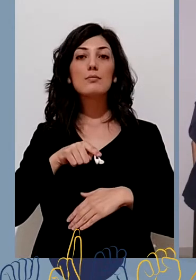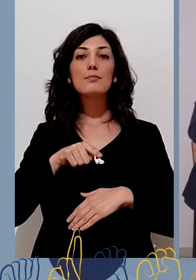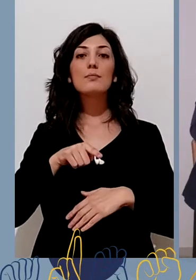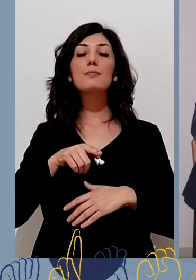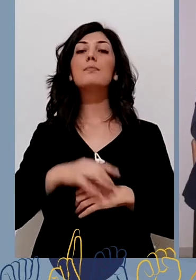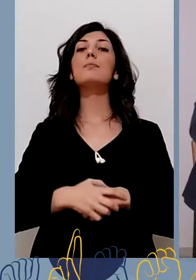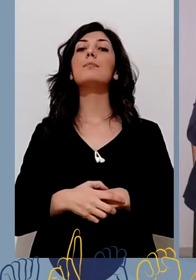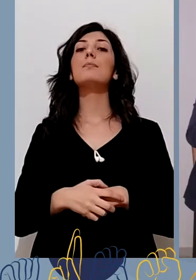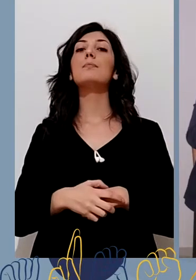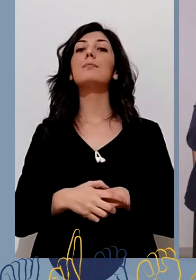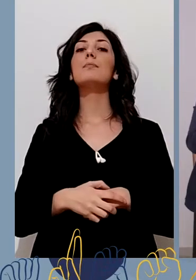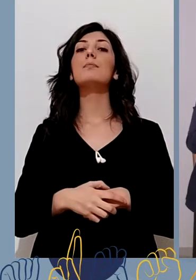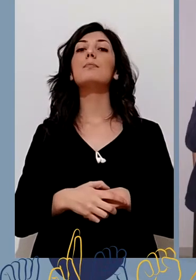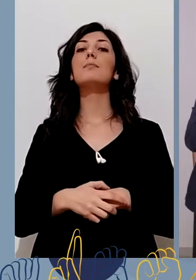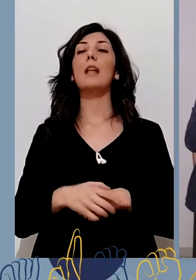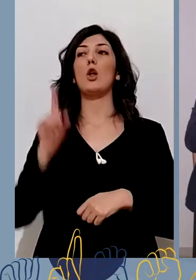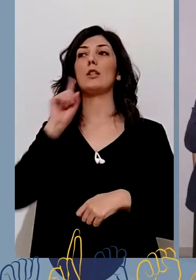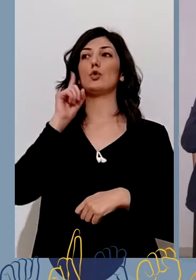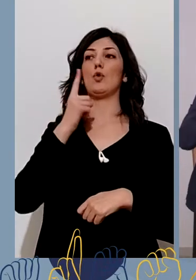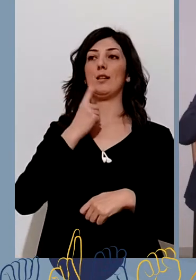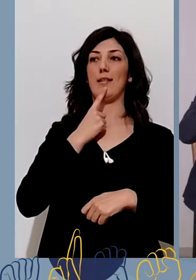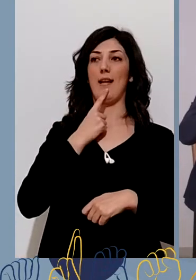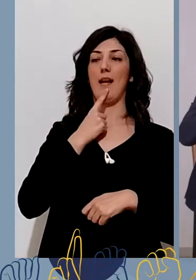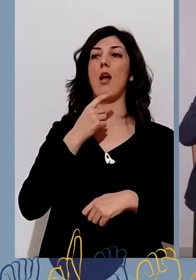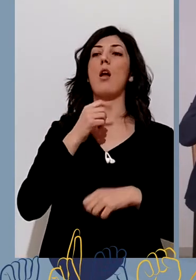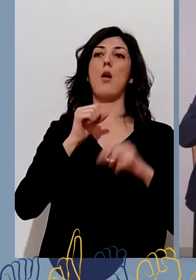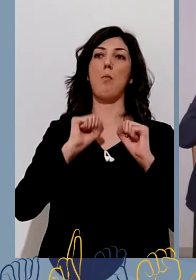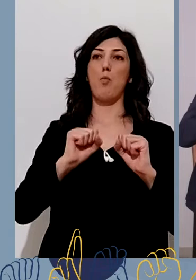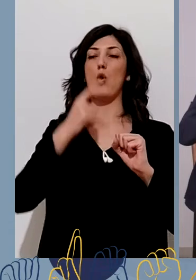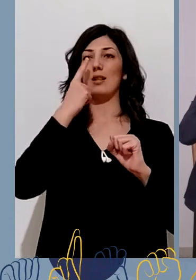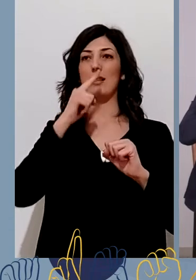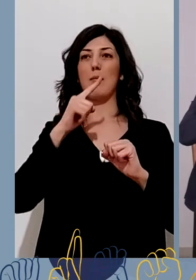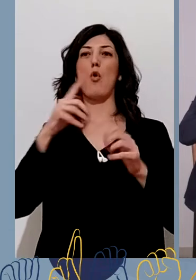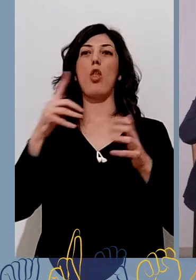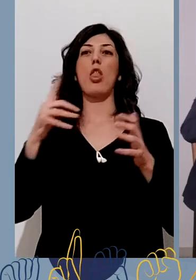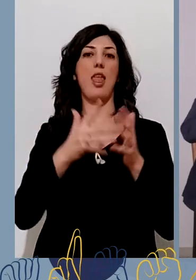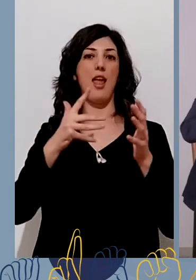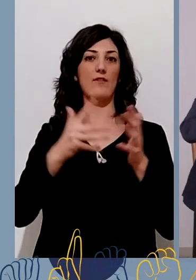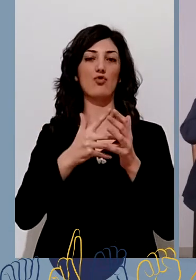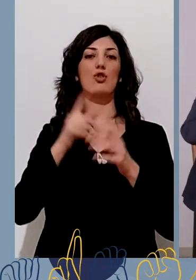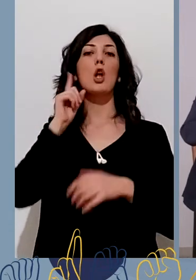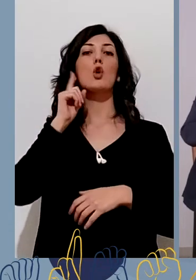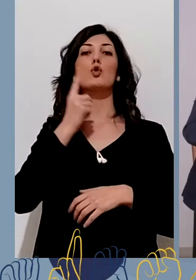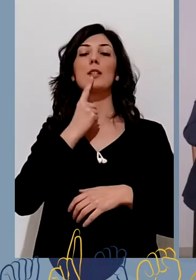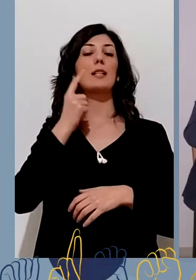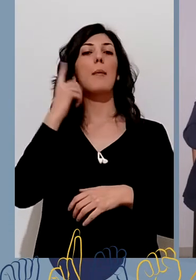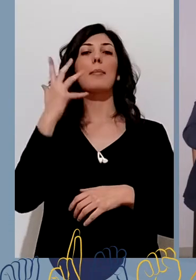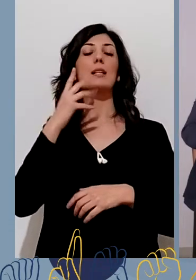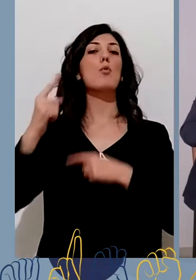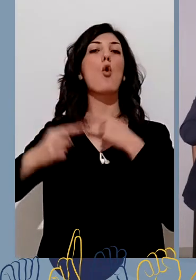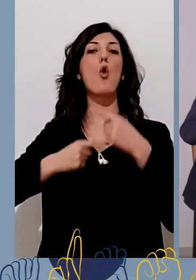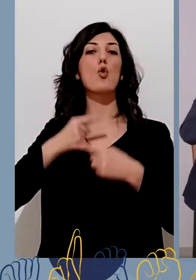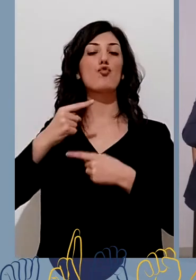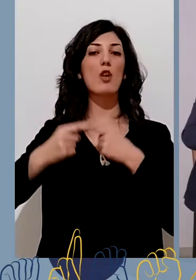vediamo due aspetti. Vediamo il deficit, che è quello della sordità, è un tipo di sordità che può essere congenita, ereditaria oppure